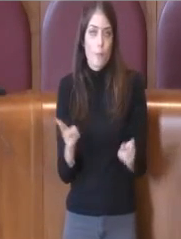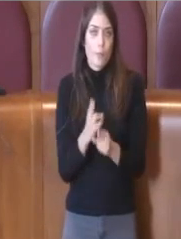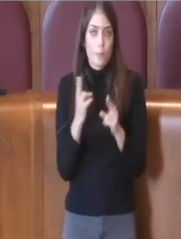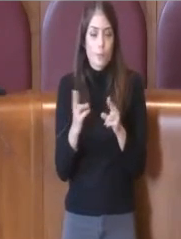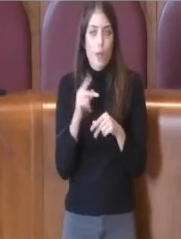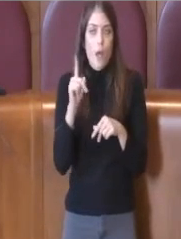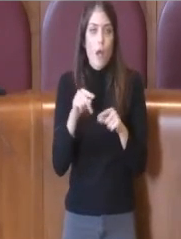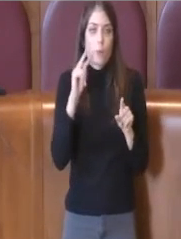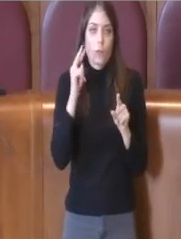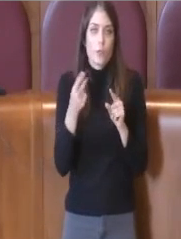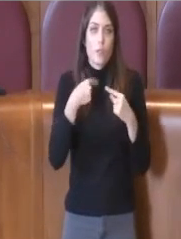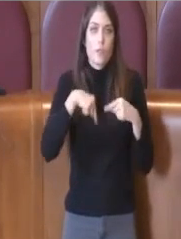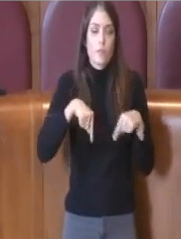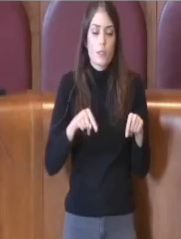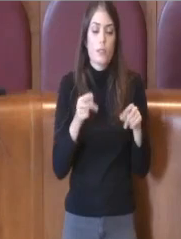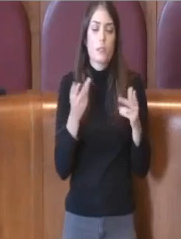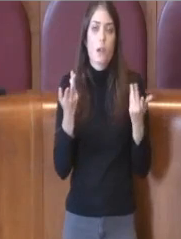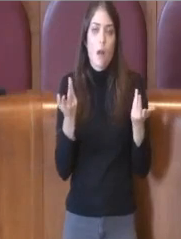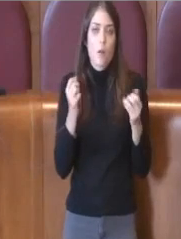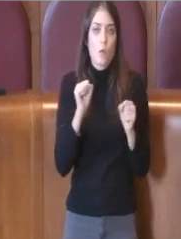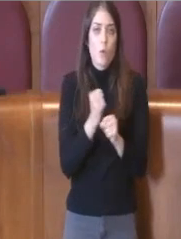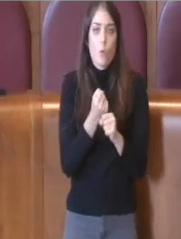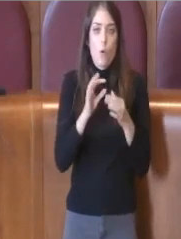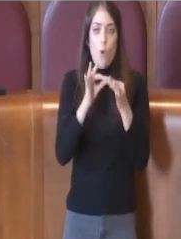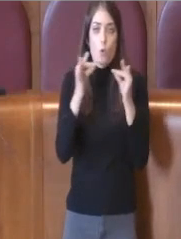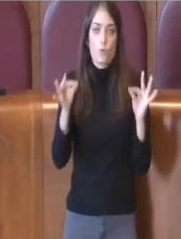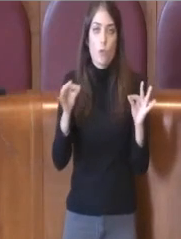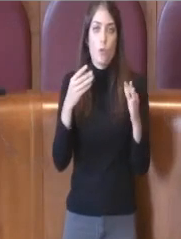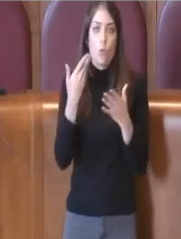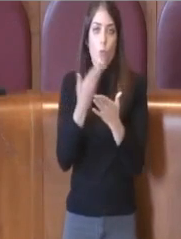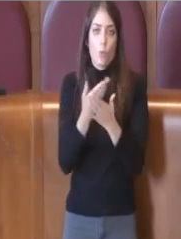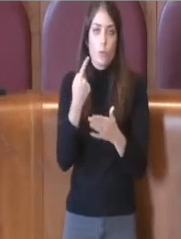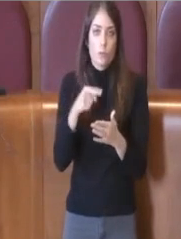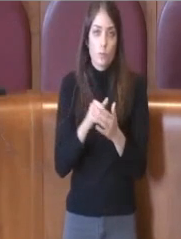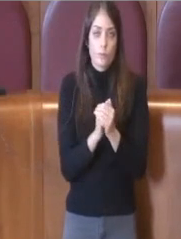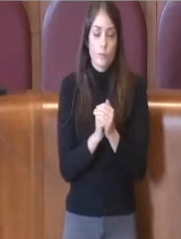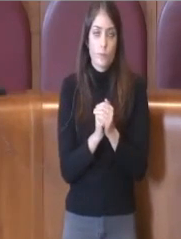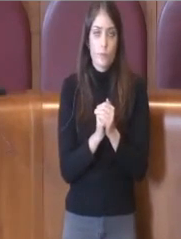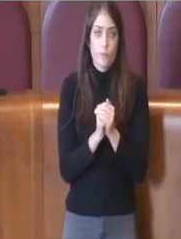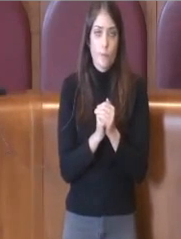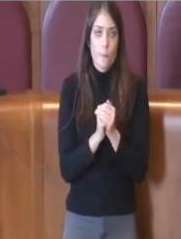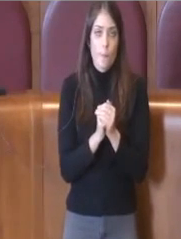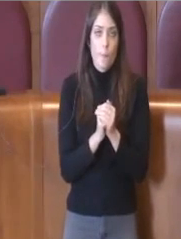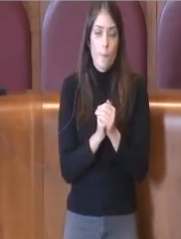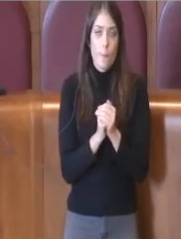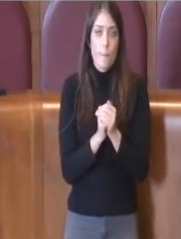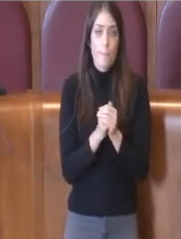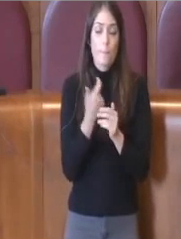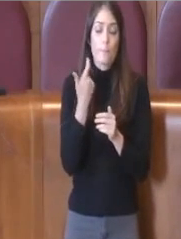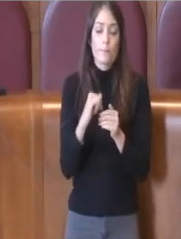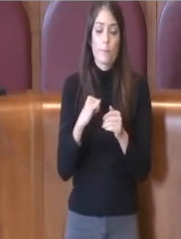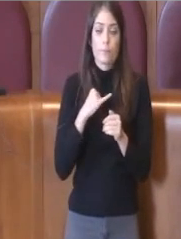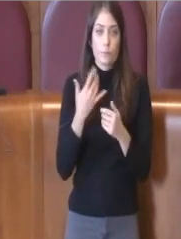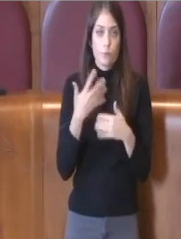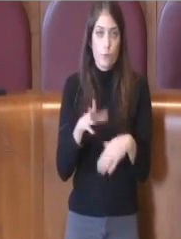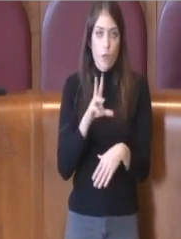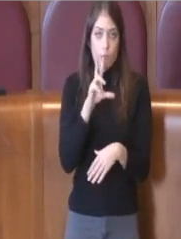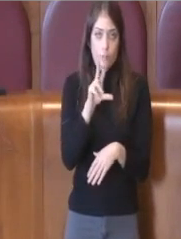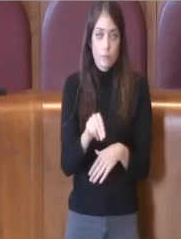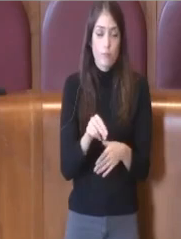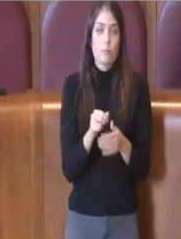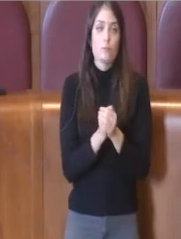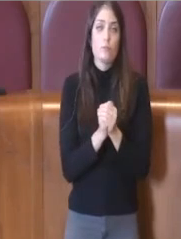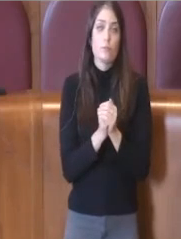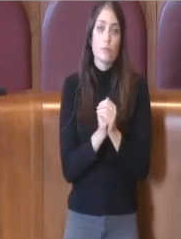di vedere, l'oggetto della medesima proposta. Questo perché? Perché, come anticipato, si